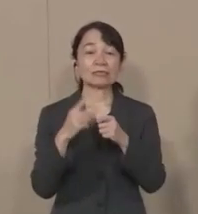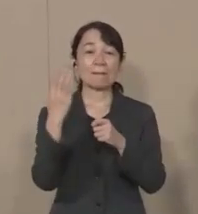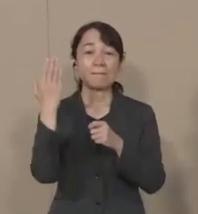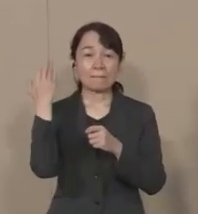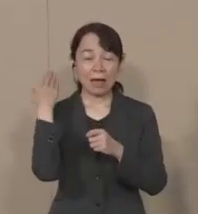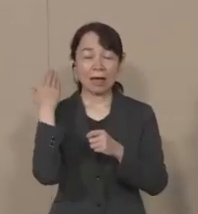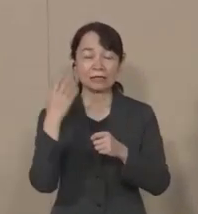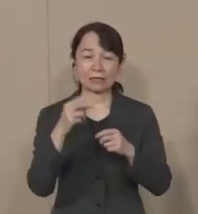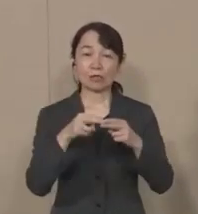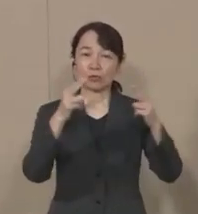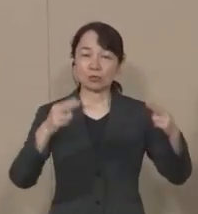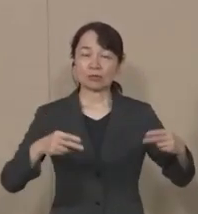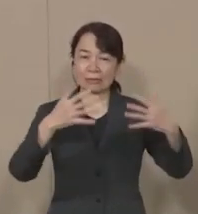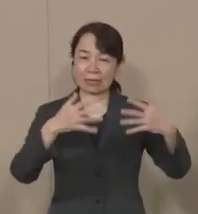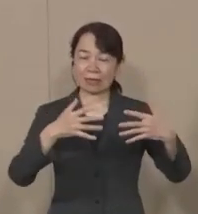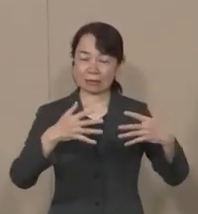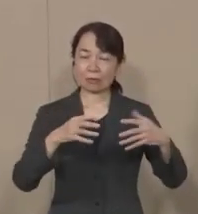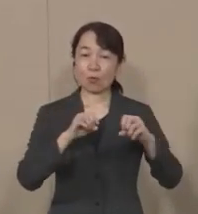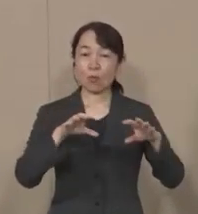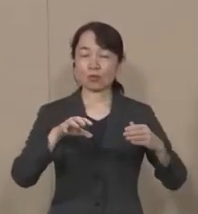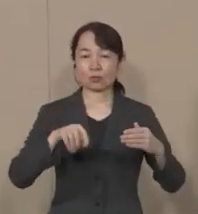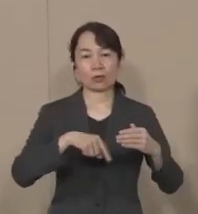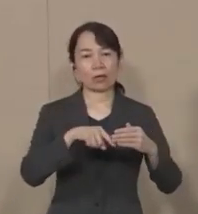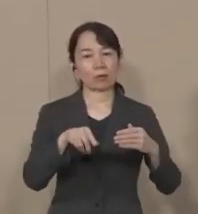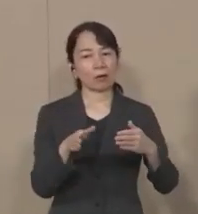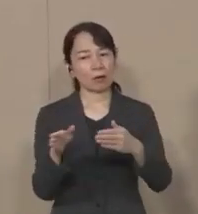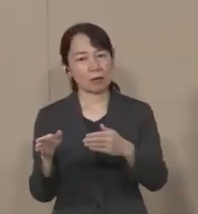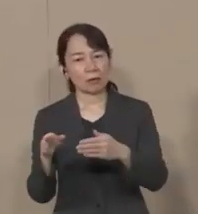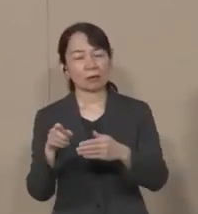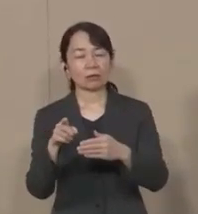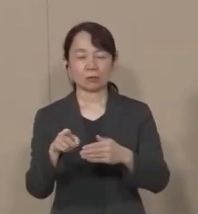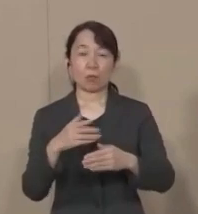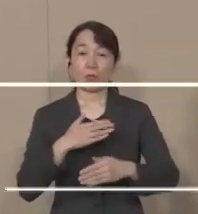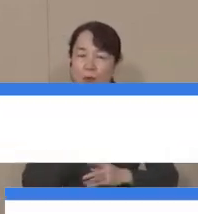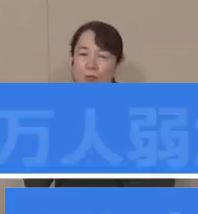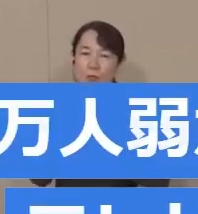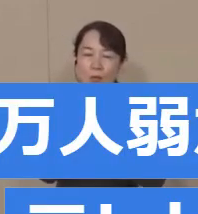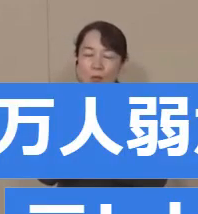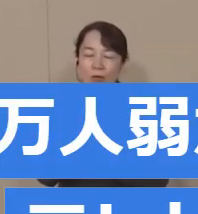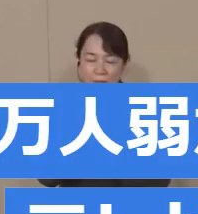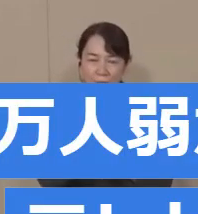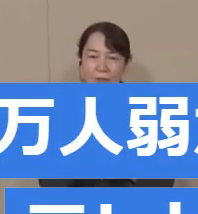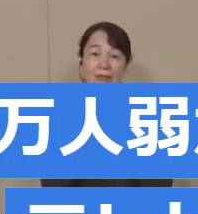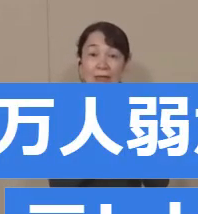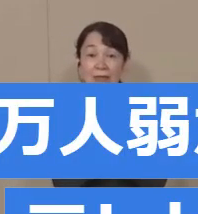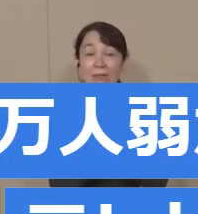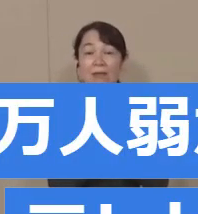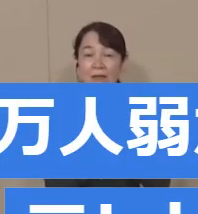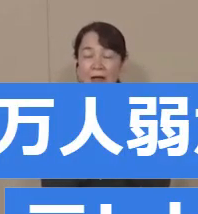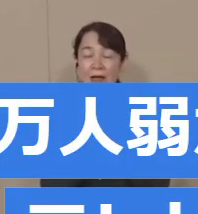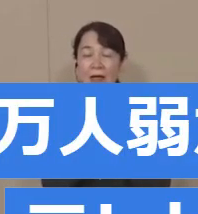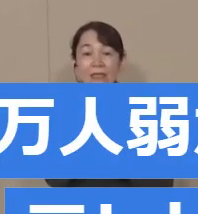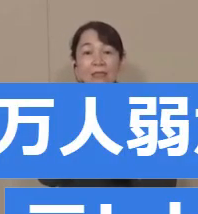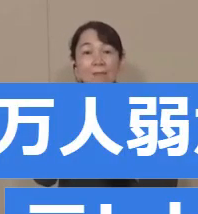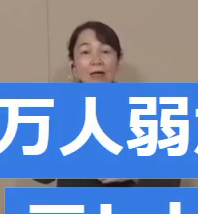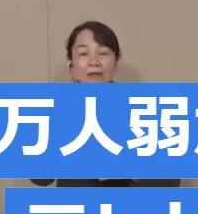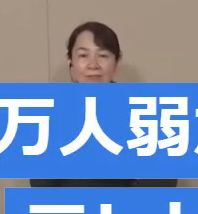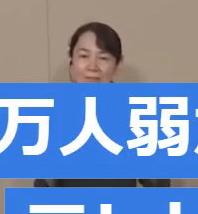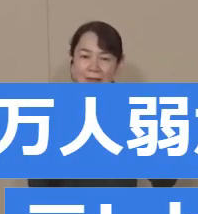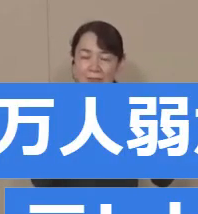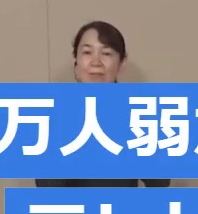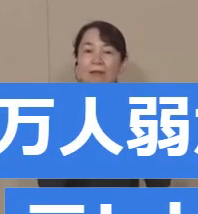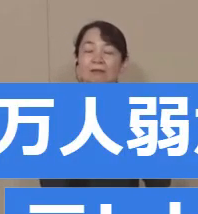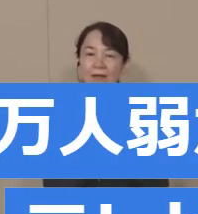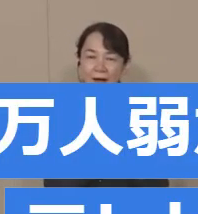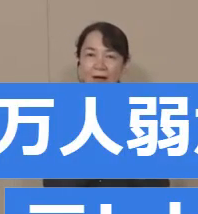の変更放送に講義するデモに3回いたしました1万人弱が参加しましたが